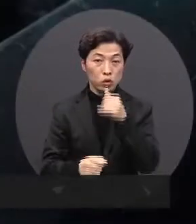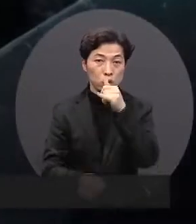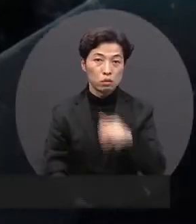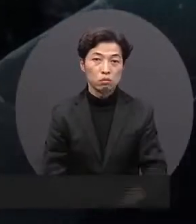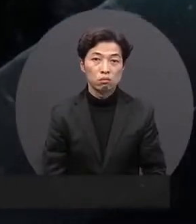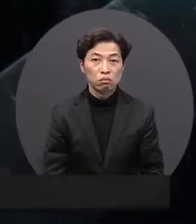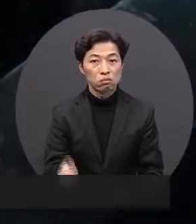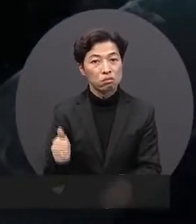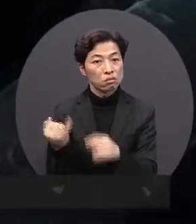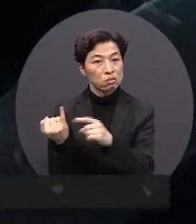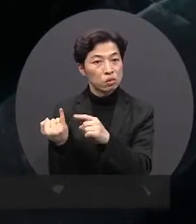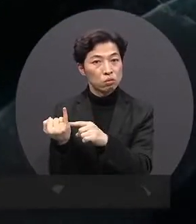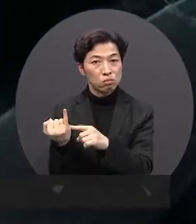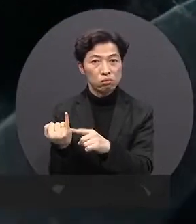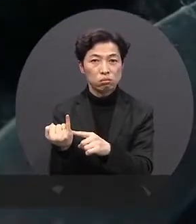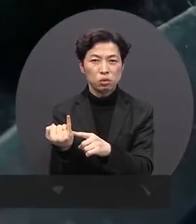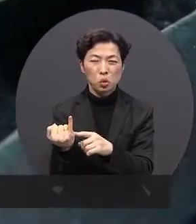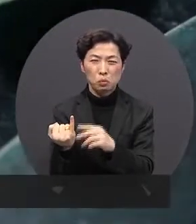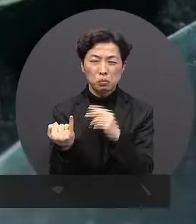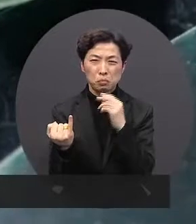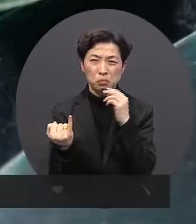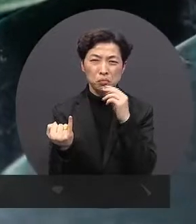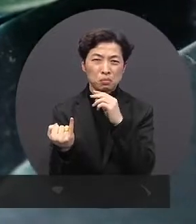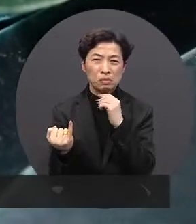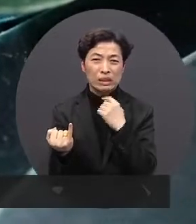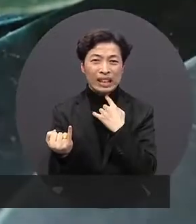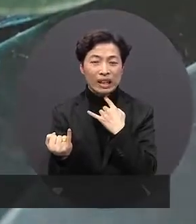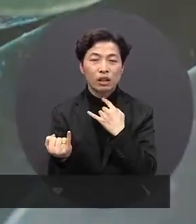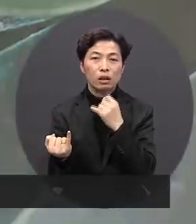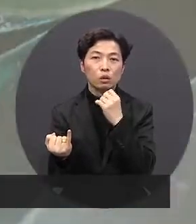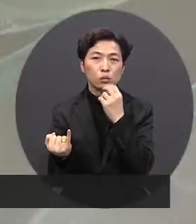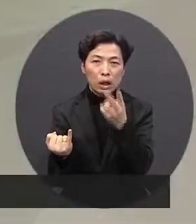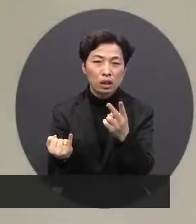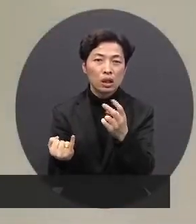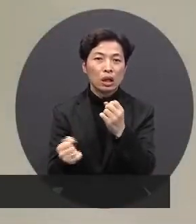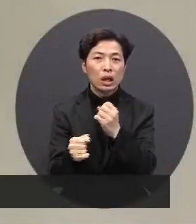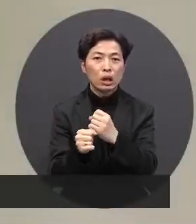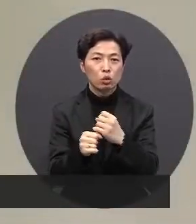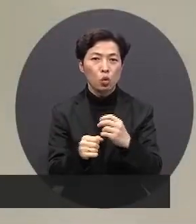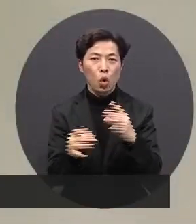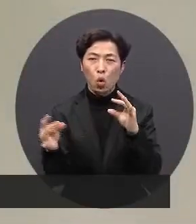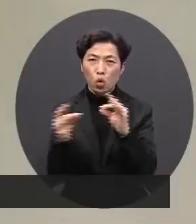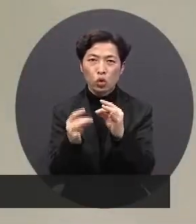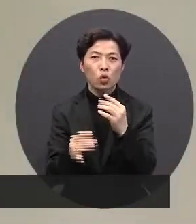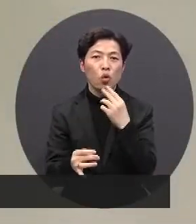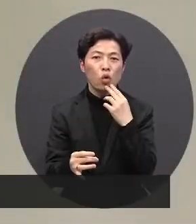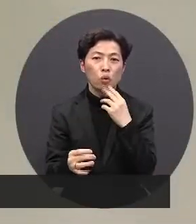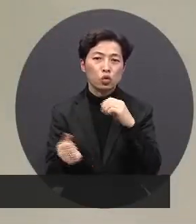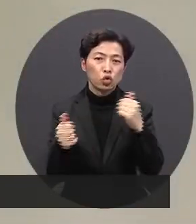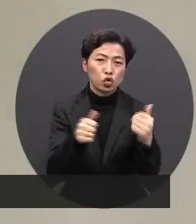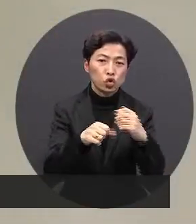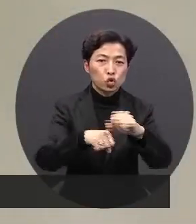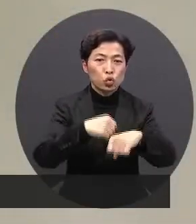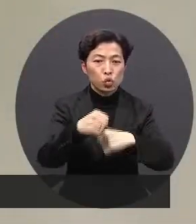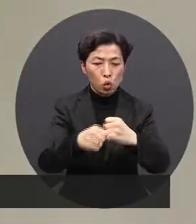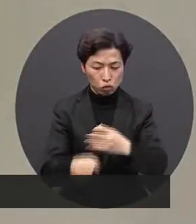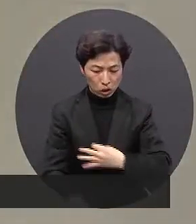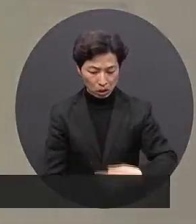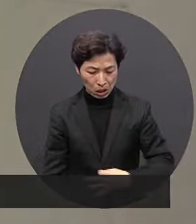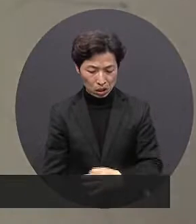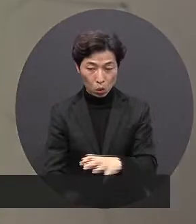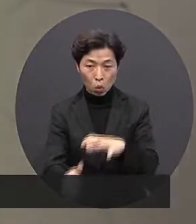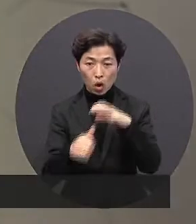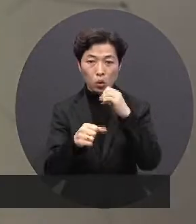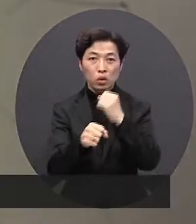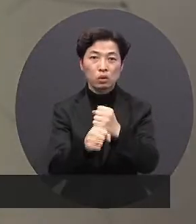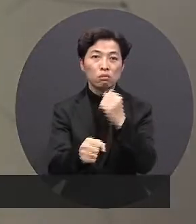전은미 작가는 얼핏 혐오스럽고 냄새나는 전혀 장신구와 어울릴 것 같지 않은 죽은 동물의 내장들을 주로 가져다